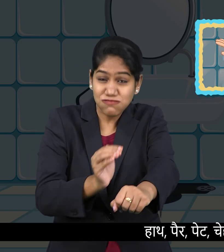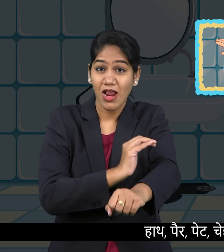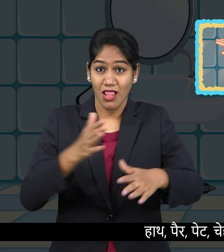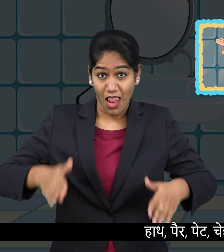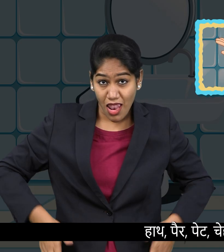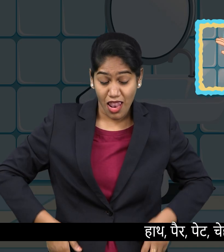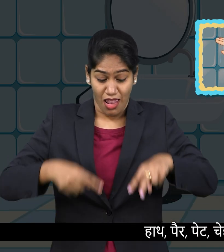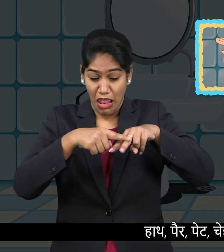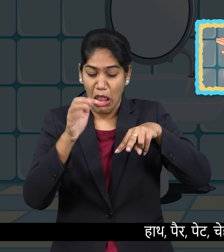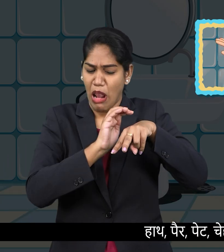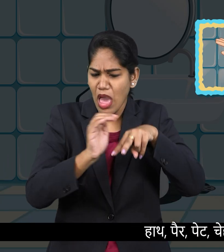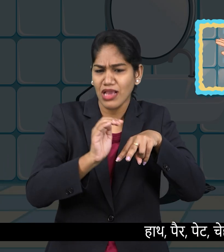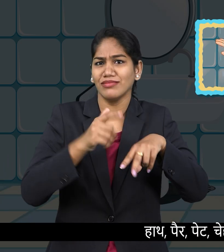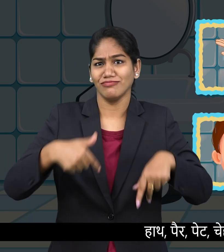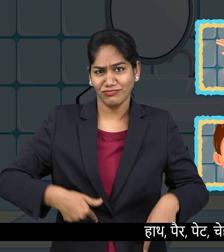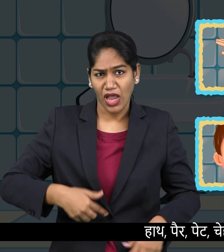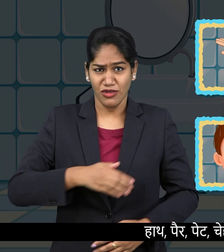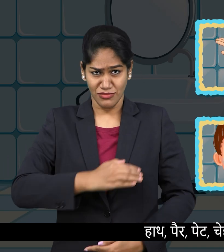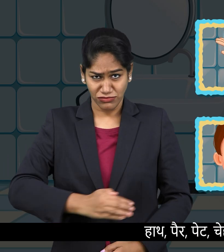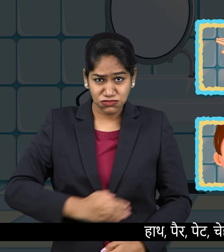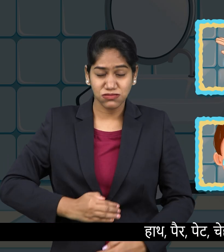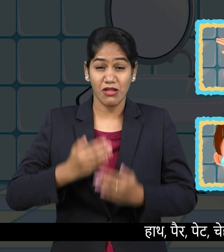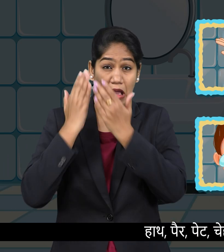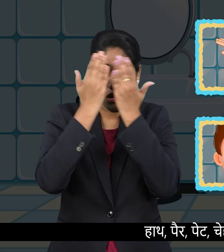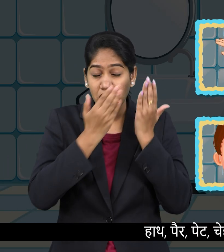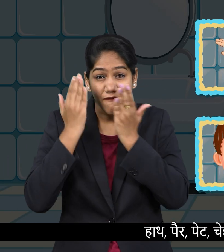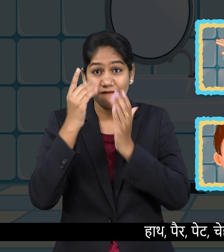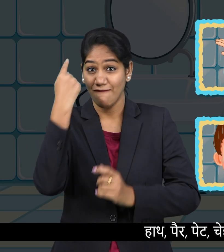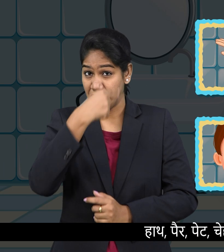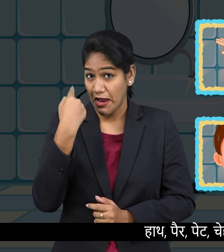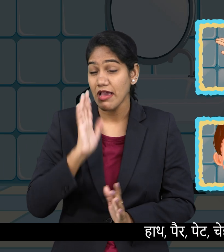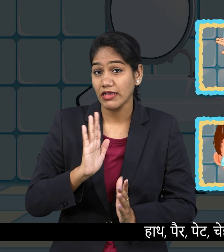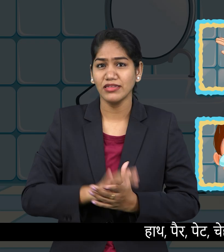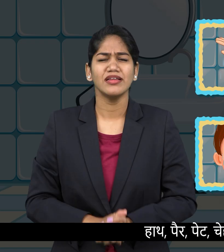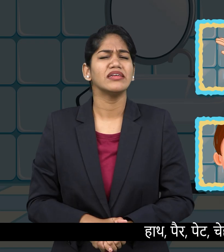पेट, चेहरा और हाँ, कानों के पीछे भी।